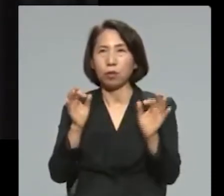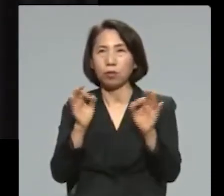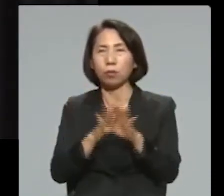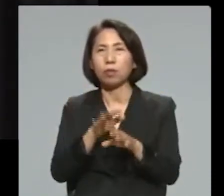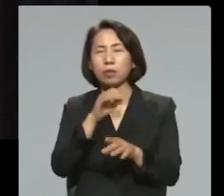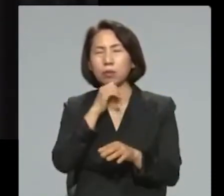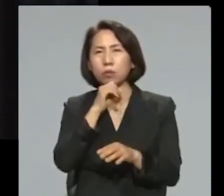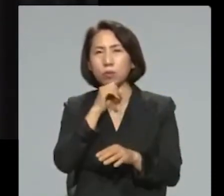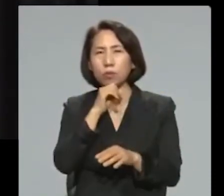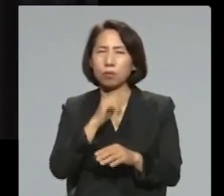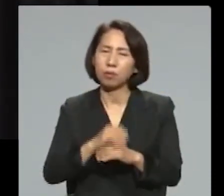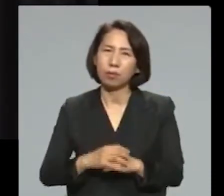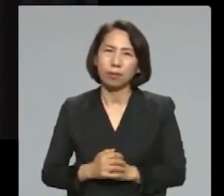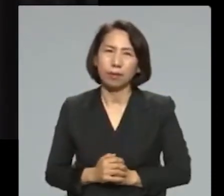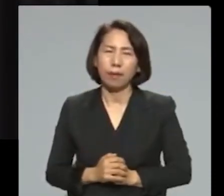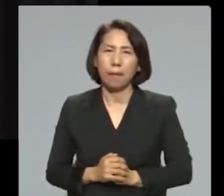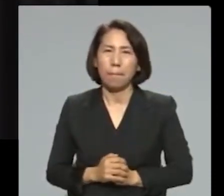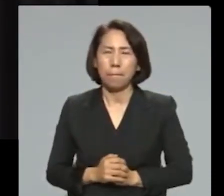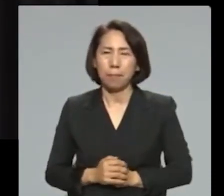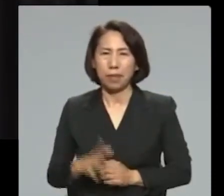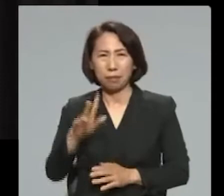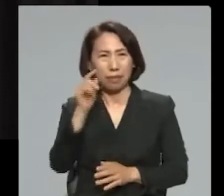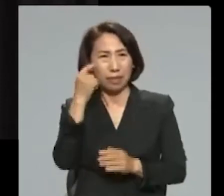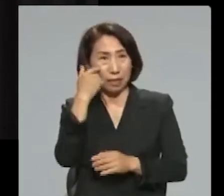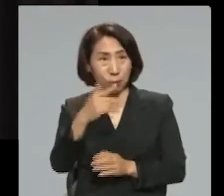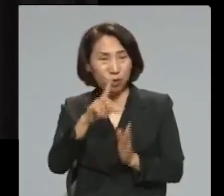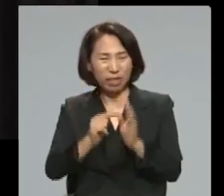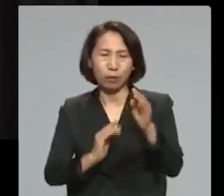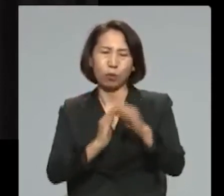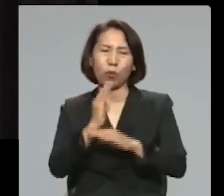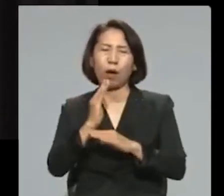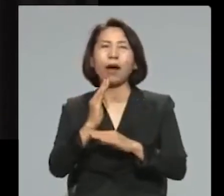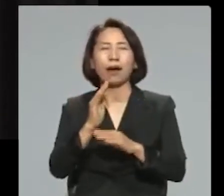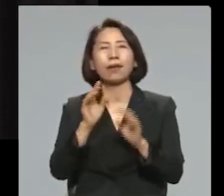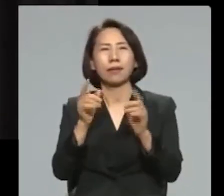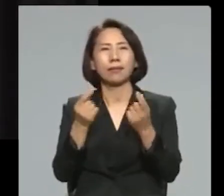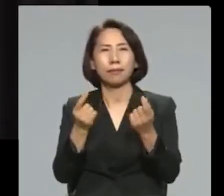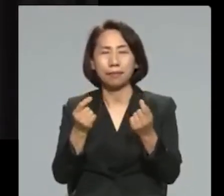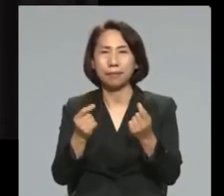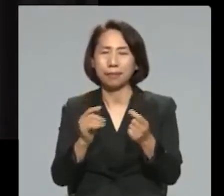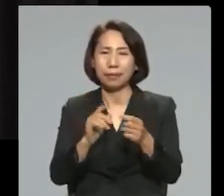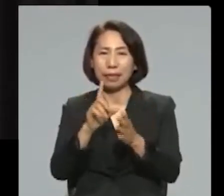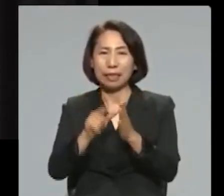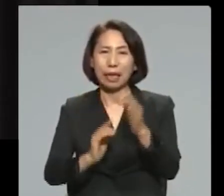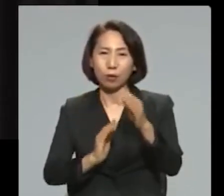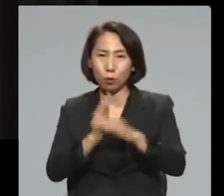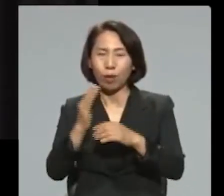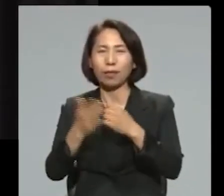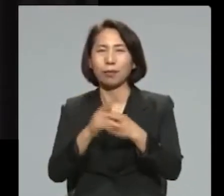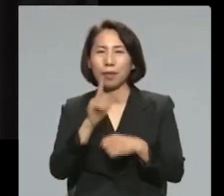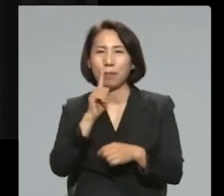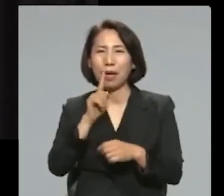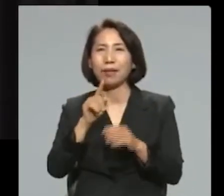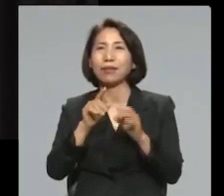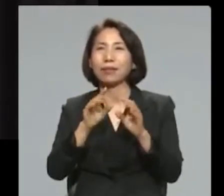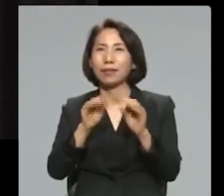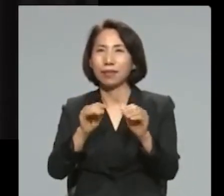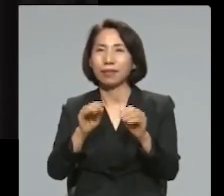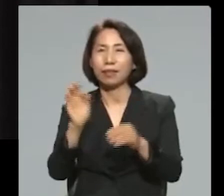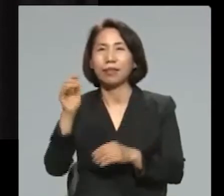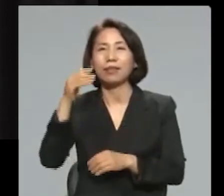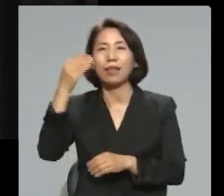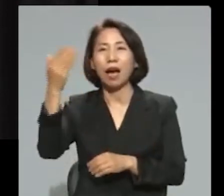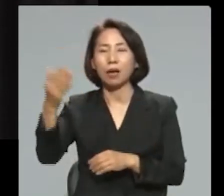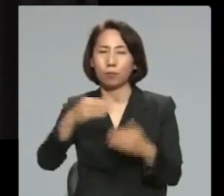0.5부터 시작되는 겁니다. 네, 질문 시간이 좀 지난 것 같습니다. 예, 질문 시간을 초과하신 것. 요건 다음번에 있는